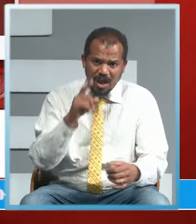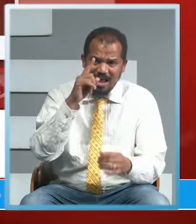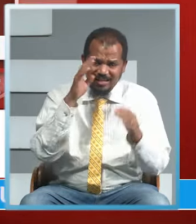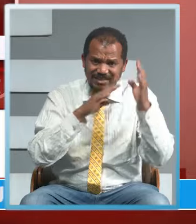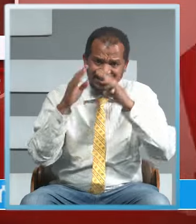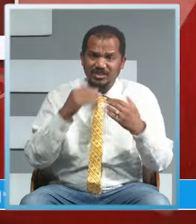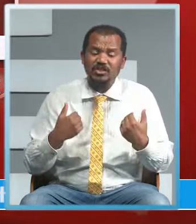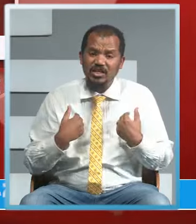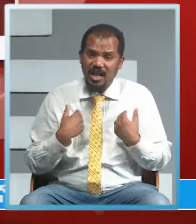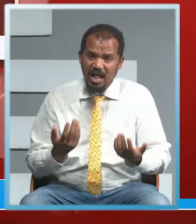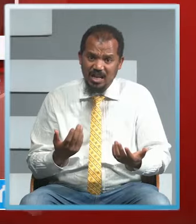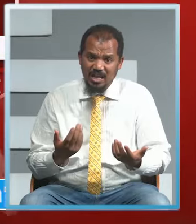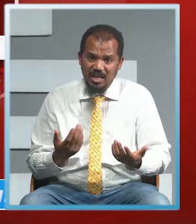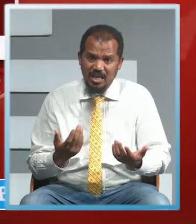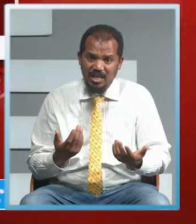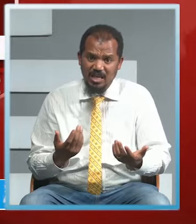ያው አንድ ችግር አለ። ያው ኦሬዲ